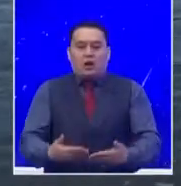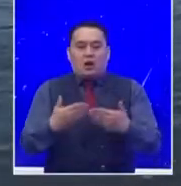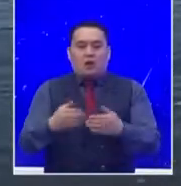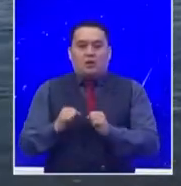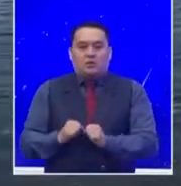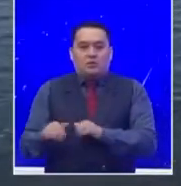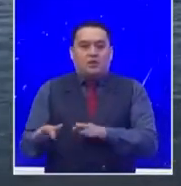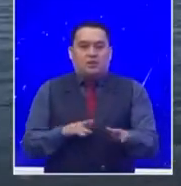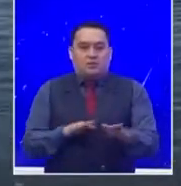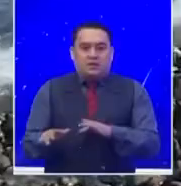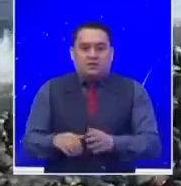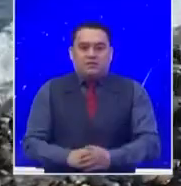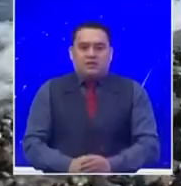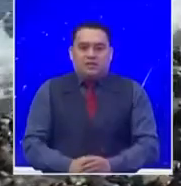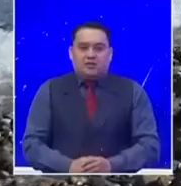противопаводковые мероприятия.